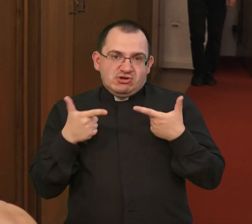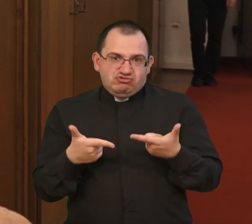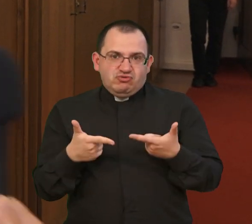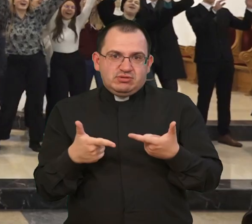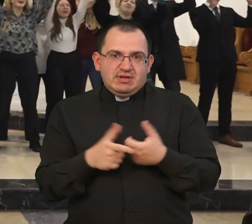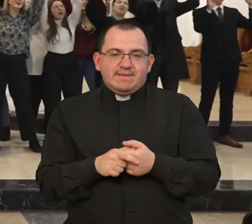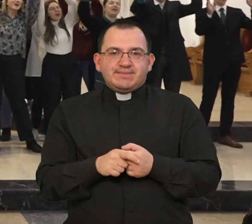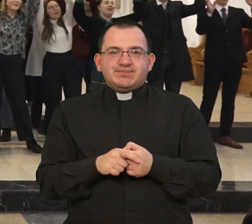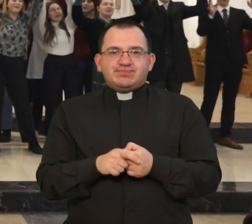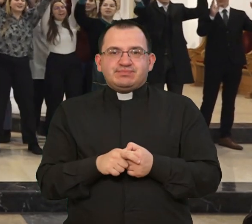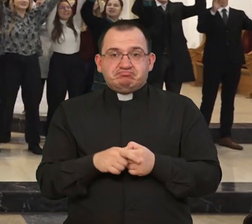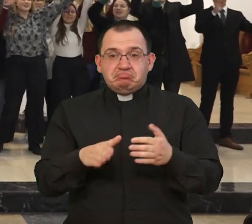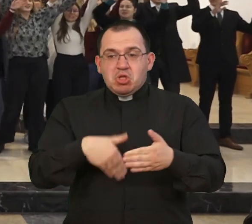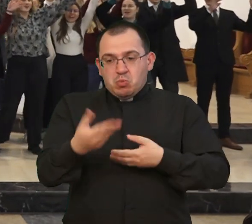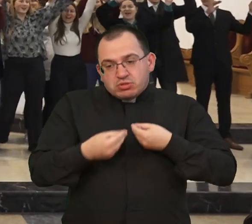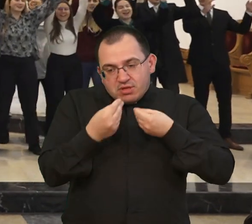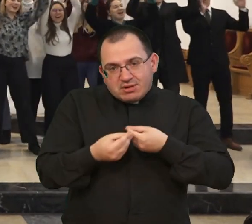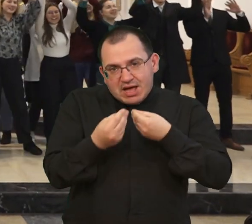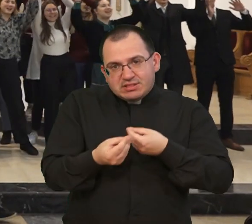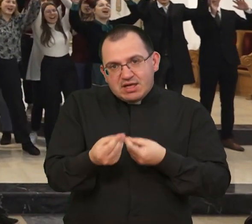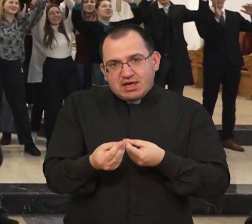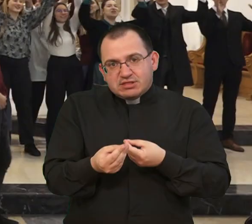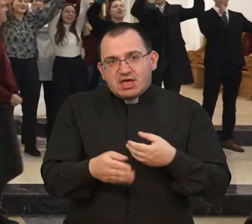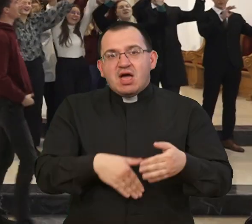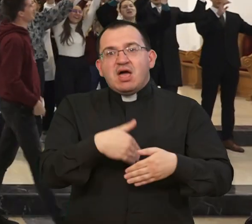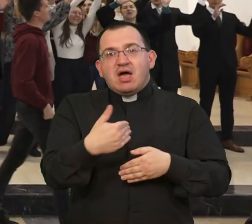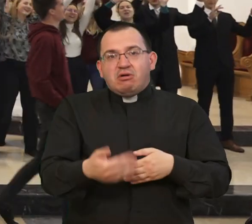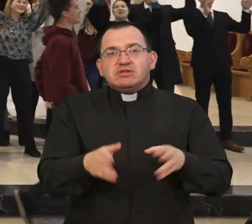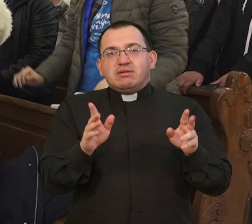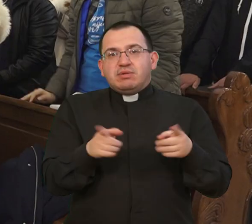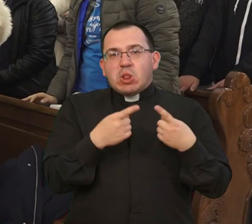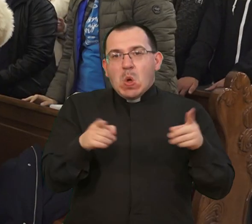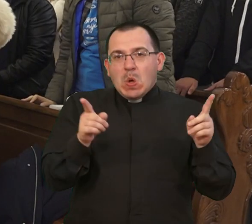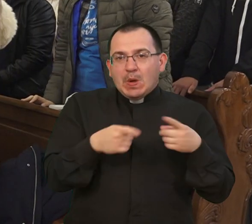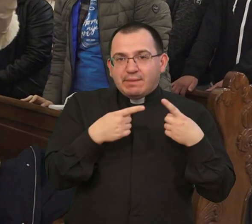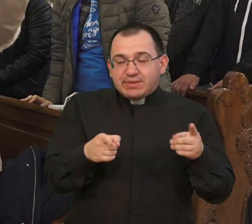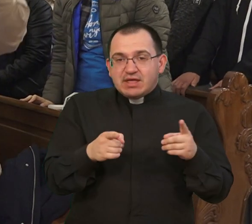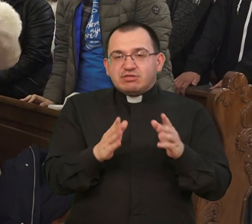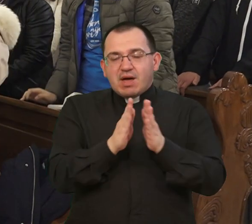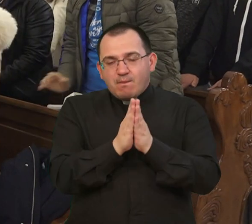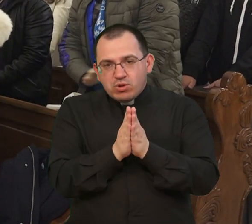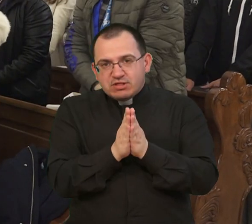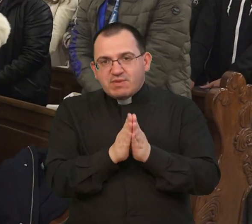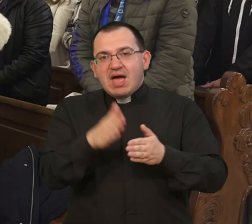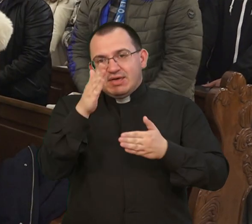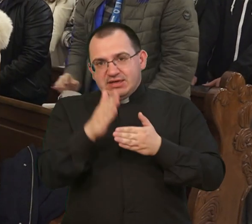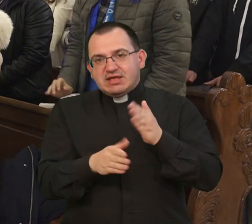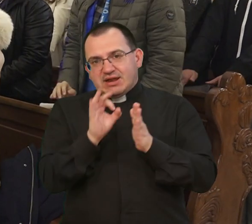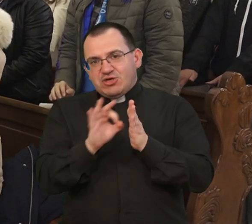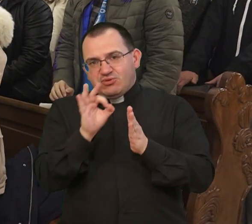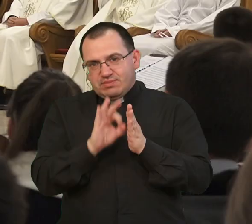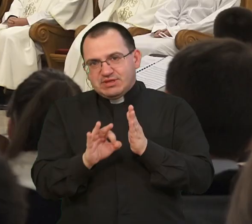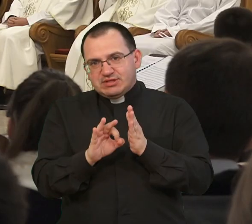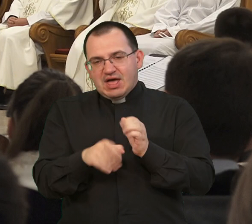uzima. Nakon katheze mladi su nastavili molitveno bdjenje koje je svoj vrhunac imalo u euharistijskom